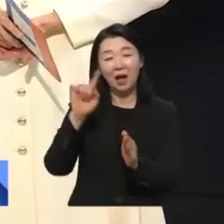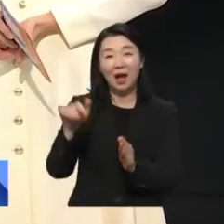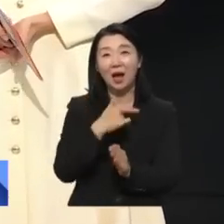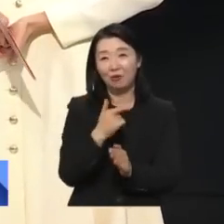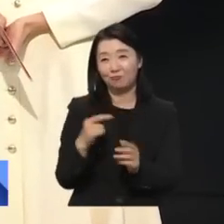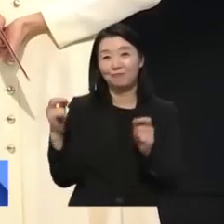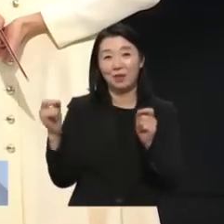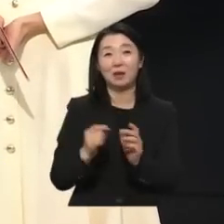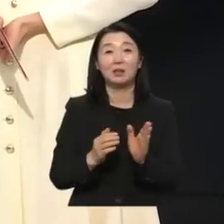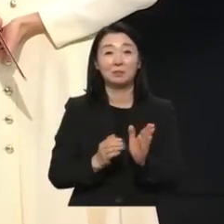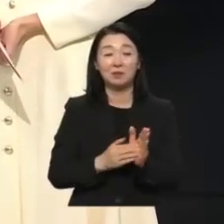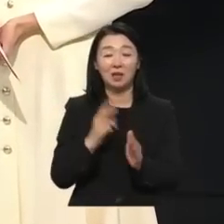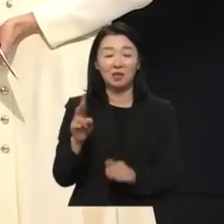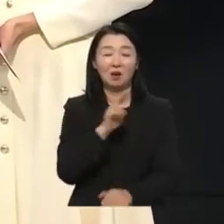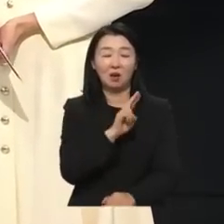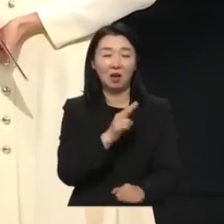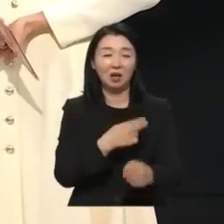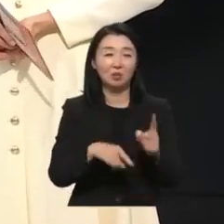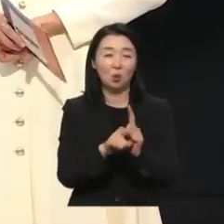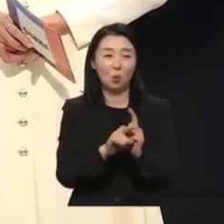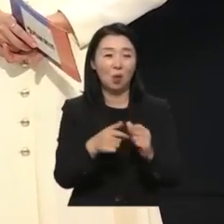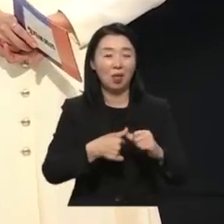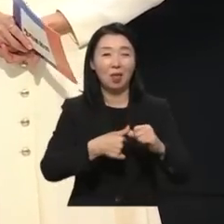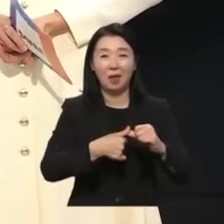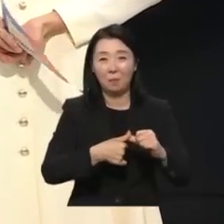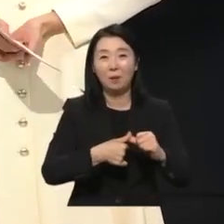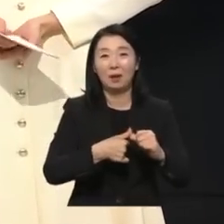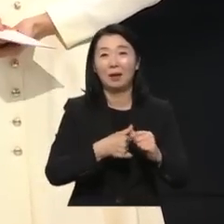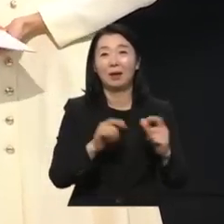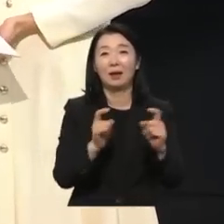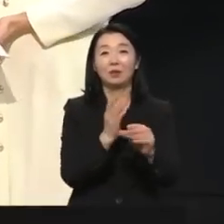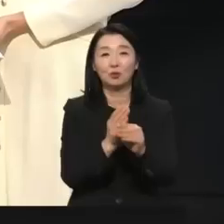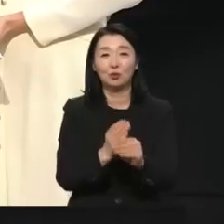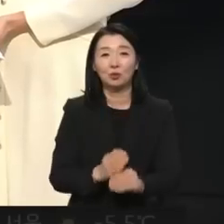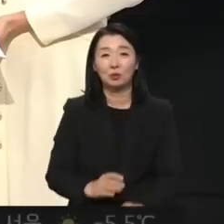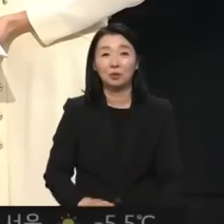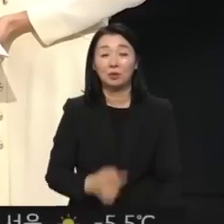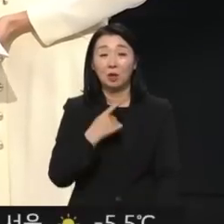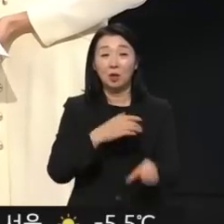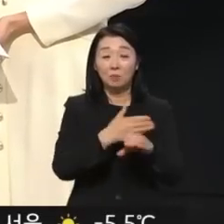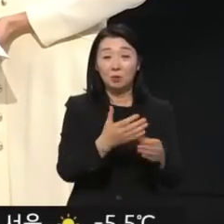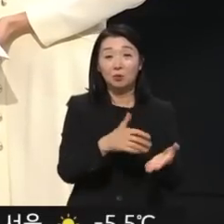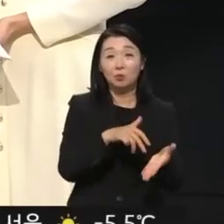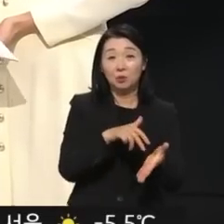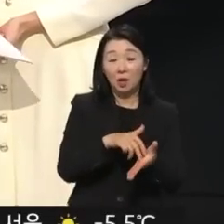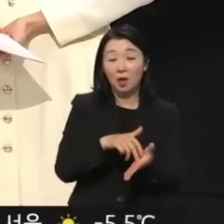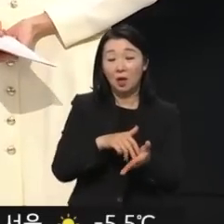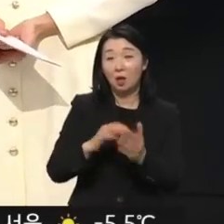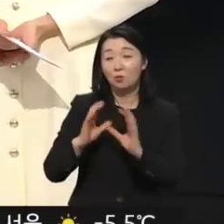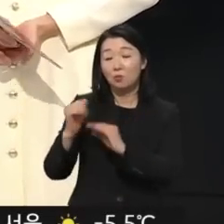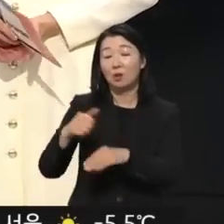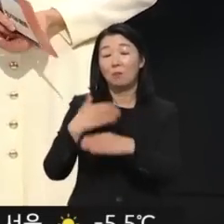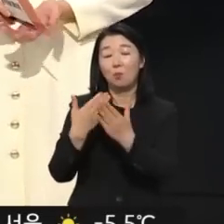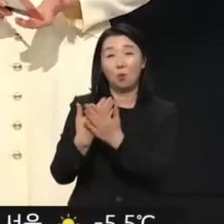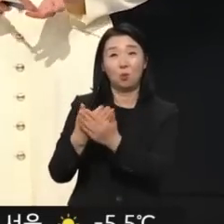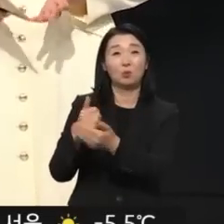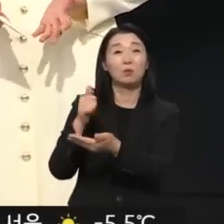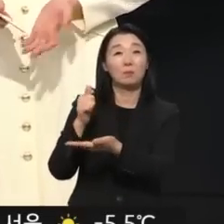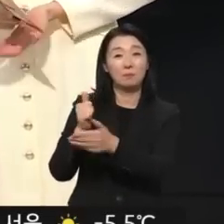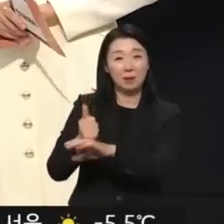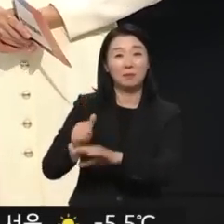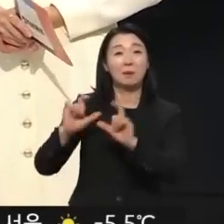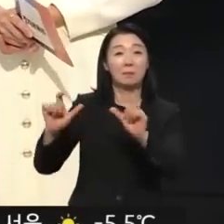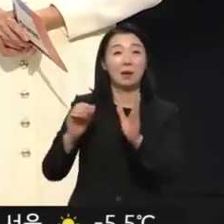오늘도 상대에게 양보하라는 그런 주장을 하고 있는데 민주당은 국민의힘에 최후 통첩을 던진 거죠. 네, 박홍근